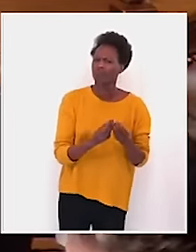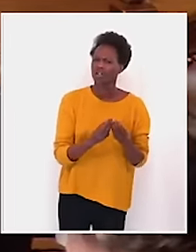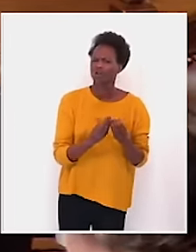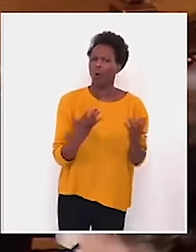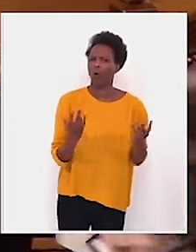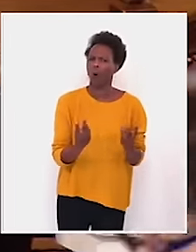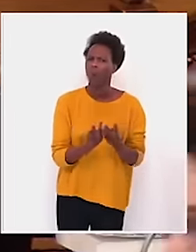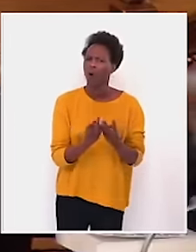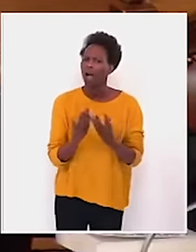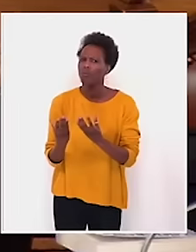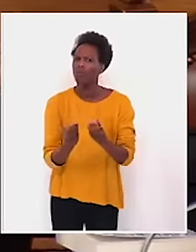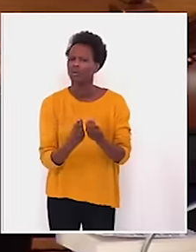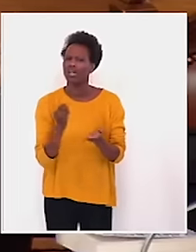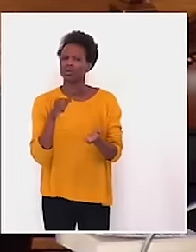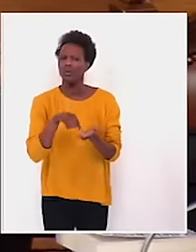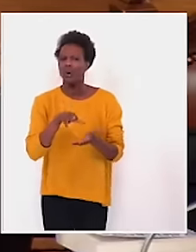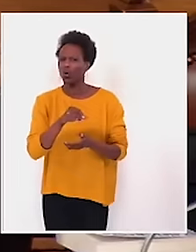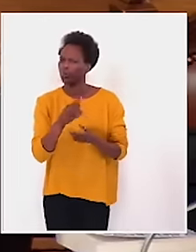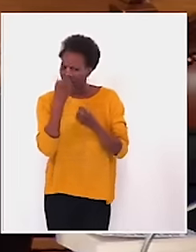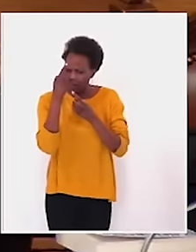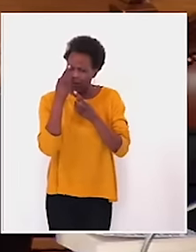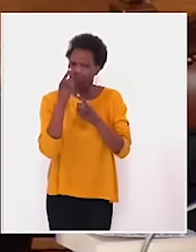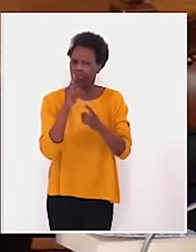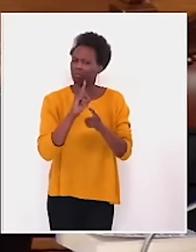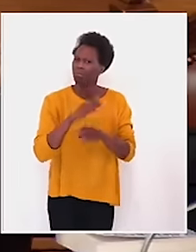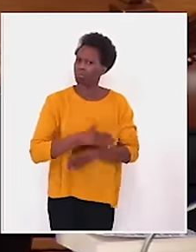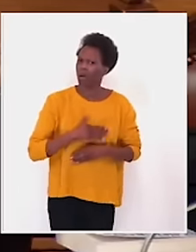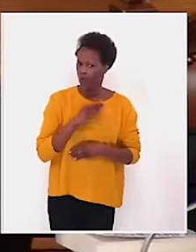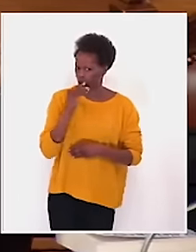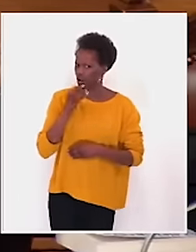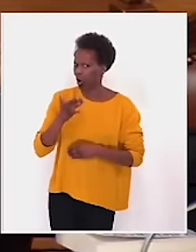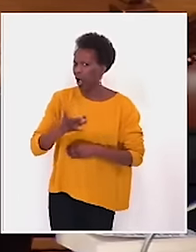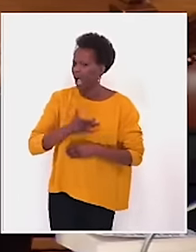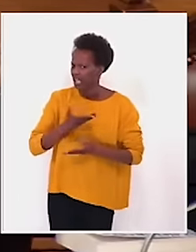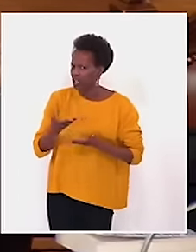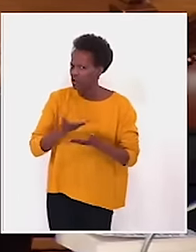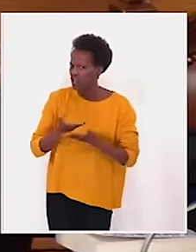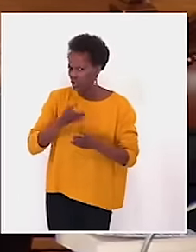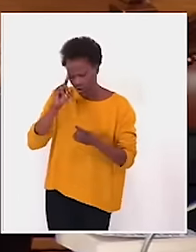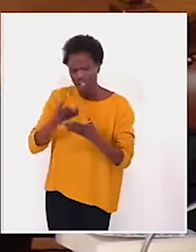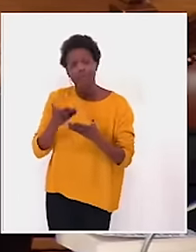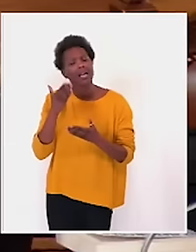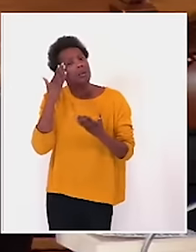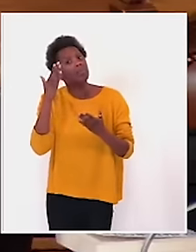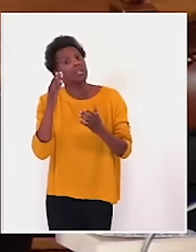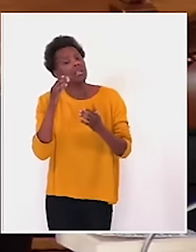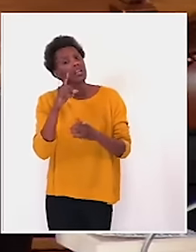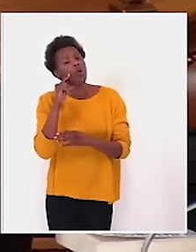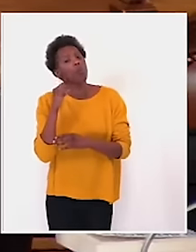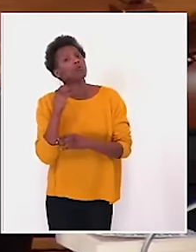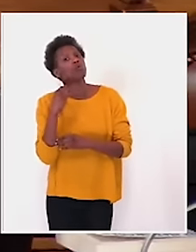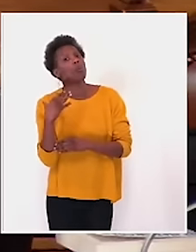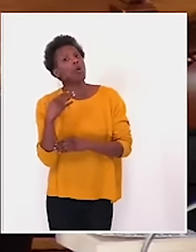ça serait intéressant qu'il y ait une discussion là-dessus, d'une manière ou d'une autre. Donc je pense que s'il est d'accord, Monsieur Blanc, qu'on prenne un rendez-vous et puis qu'on commence à discuter